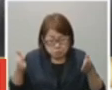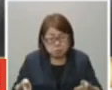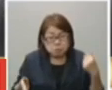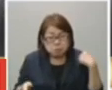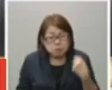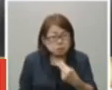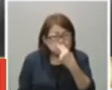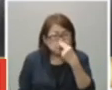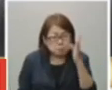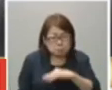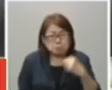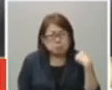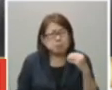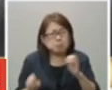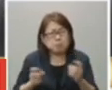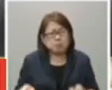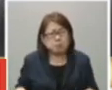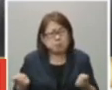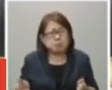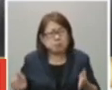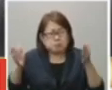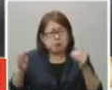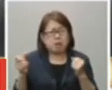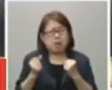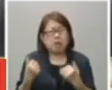านก็นั่งอยู่ในรถปรับอากาศตลอด